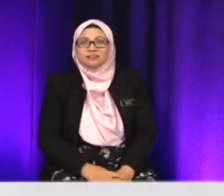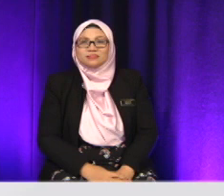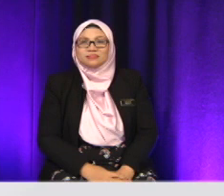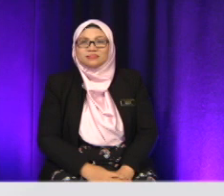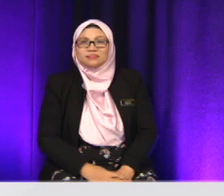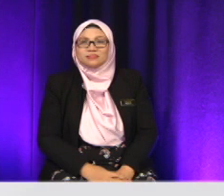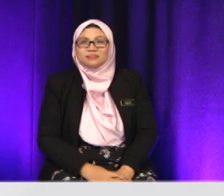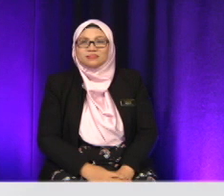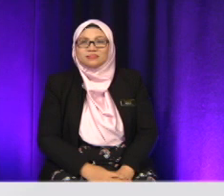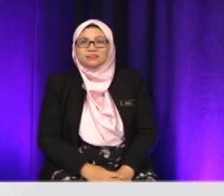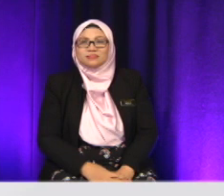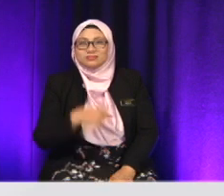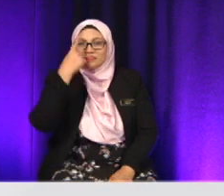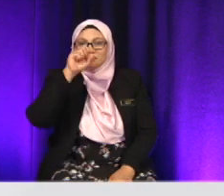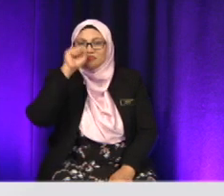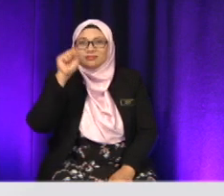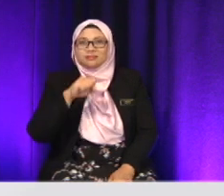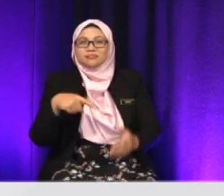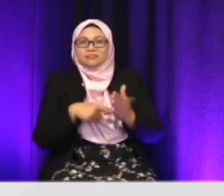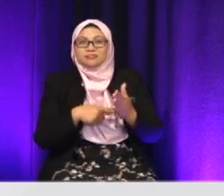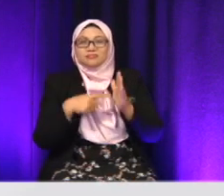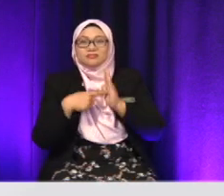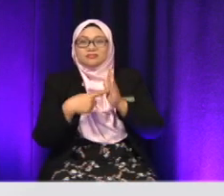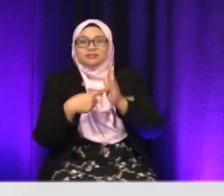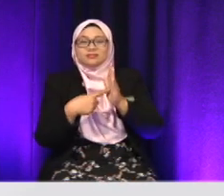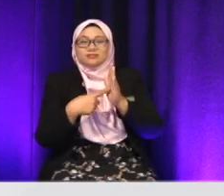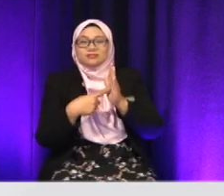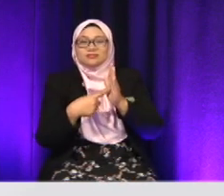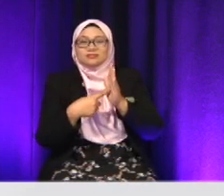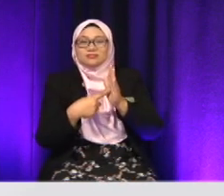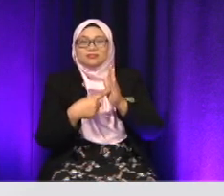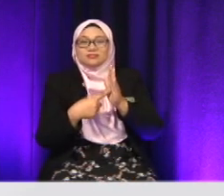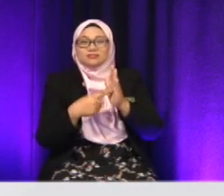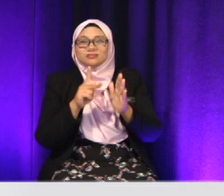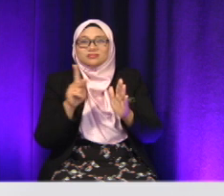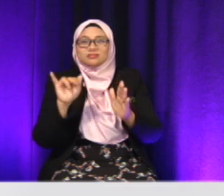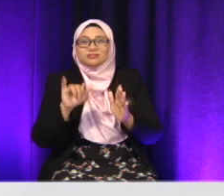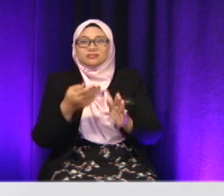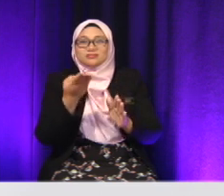untuk Soalnya ini kamu tunjukkan dia punya yang kamu tulis